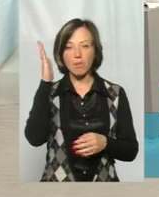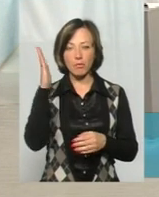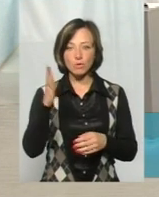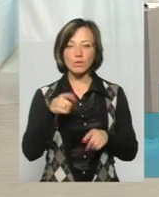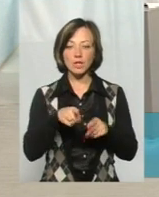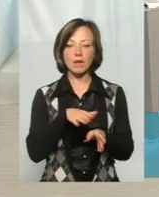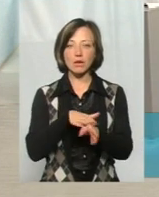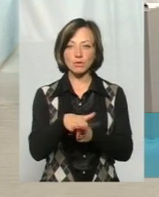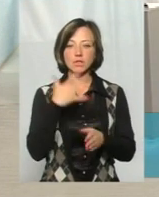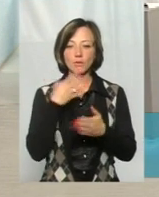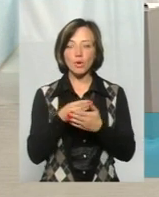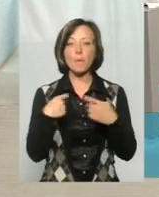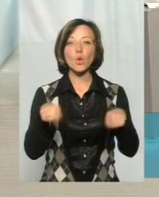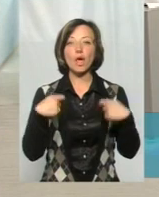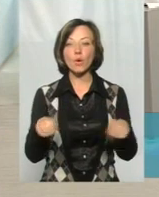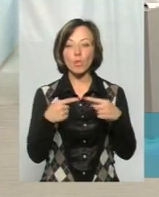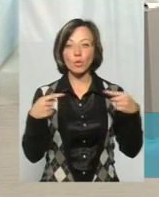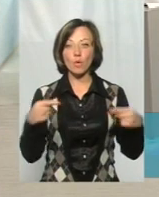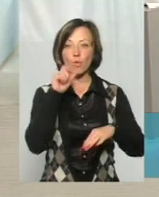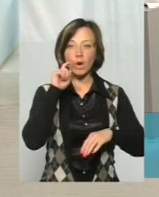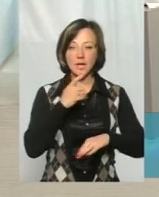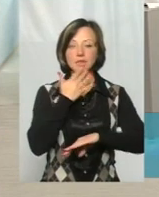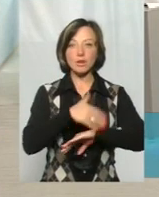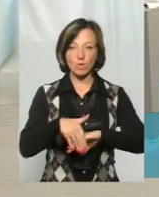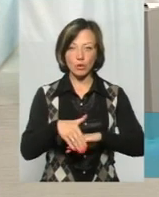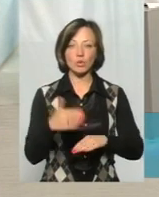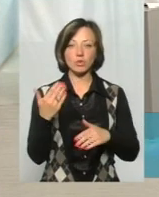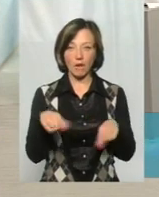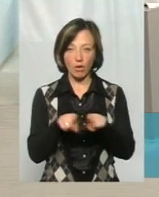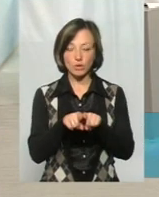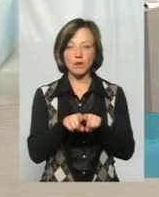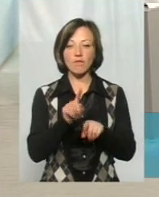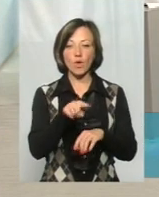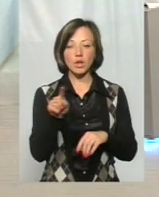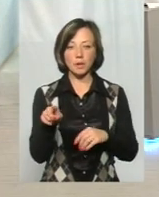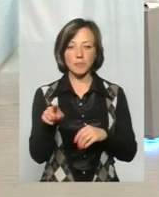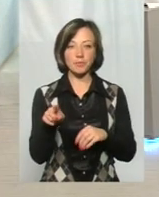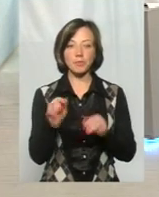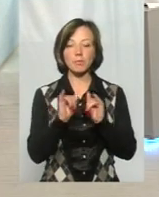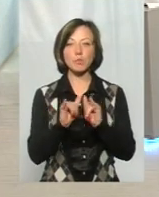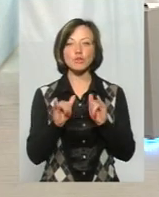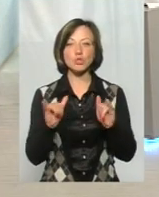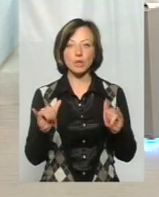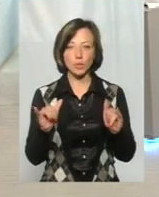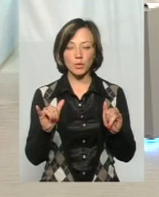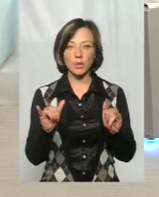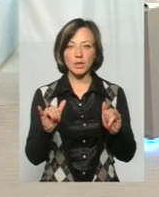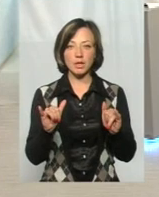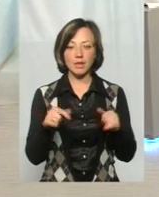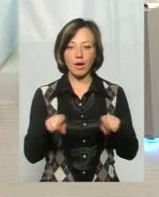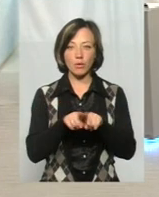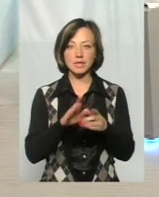вони реалізовують свою продукцію не тільки в Україні, хочуть за кордоном реалізувати, вони поширюють